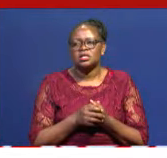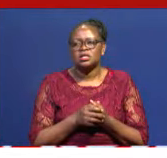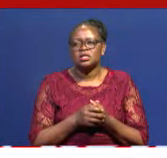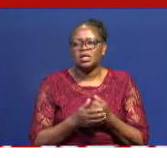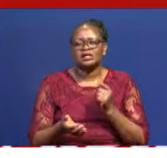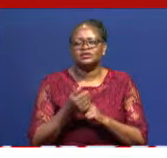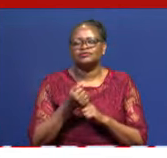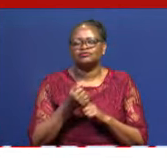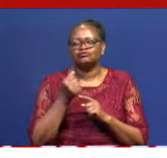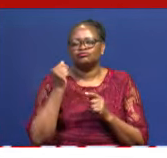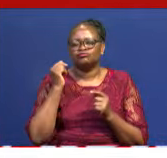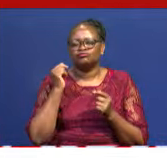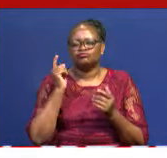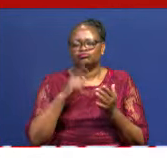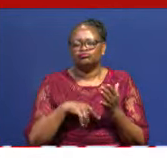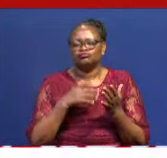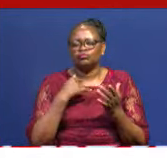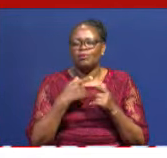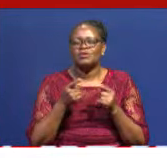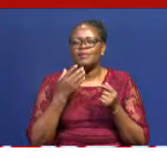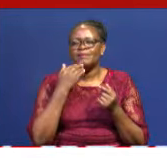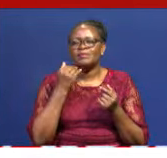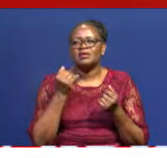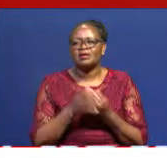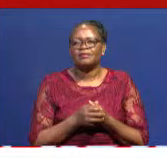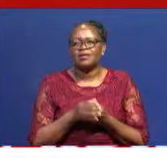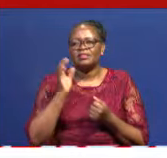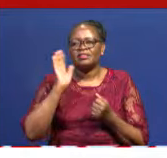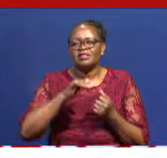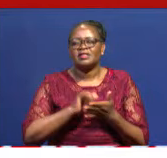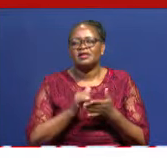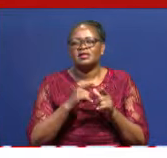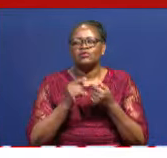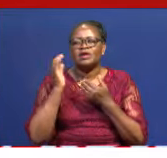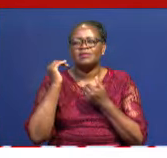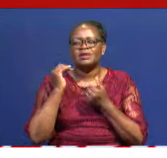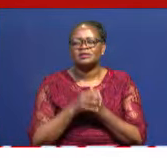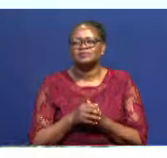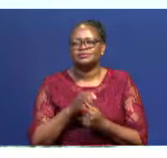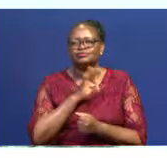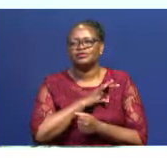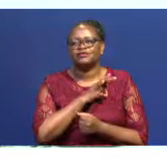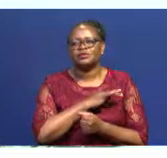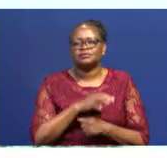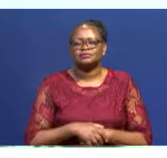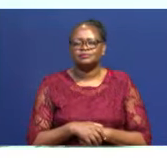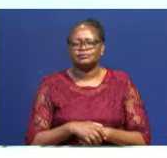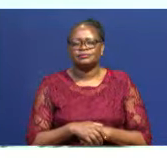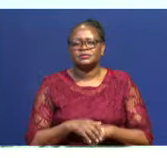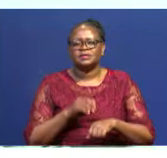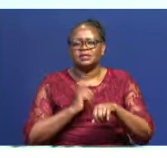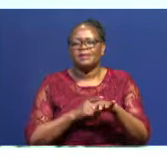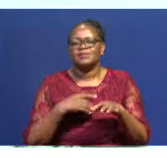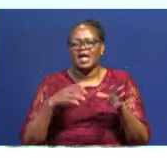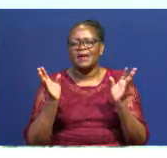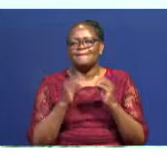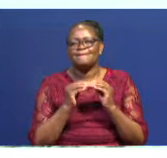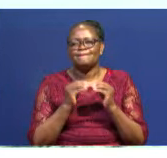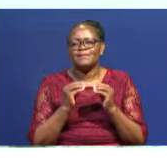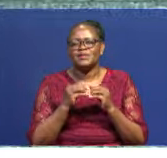the chairman is referring to is that we will be better than break even, so we expect to make a nominal profit. Wakati wa mkutano mkuu